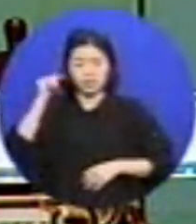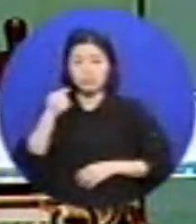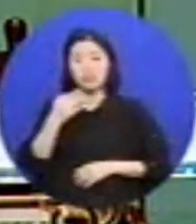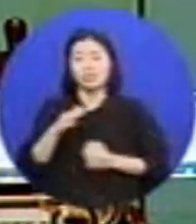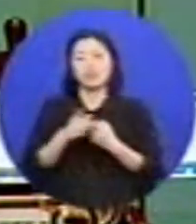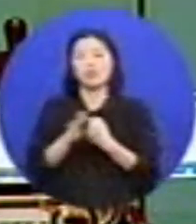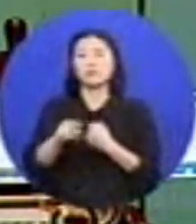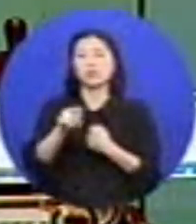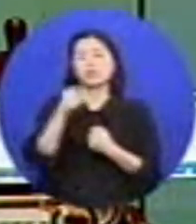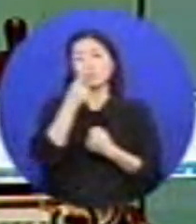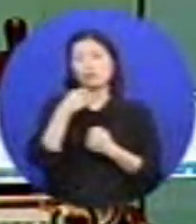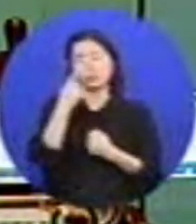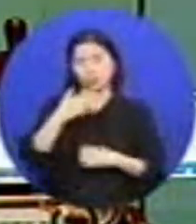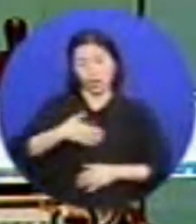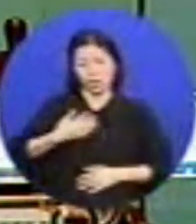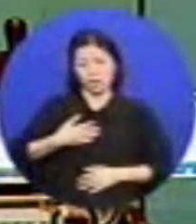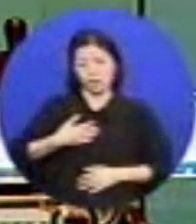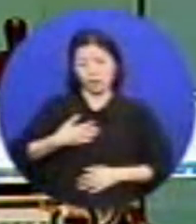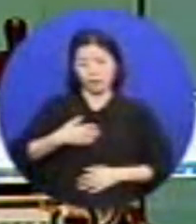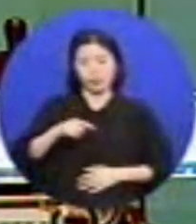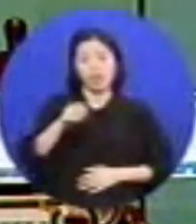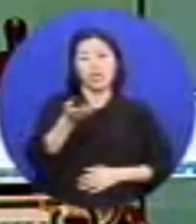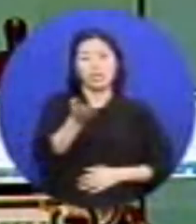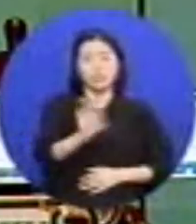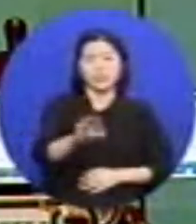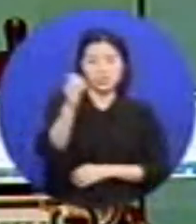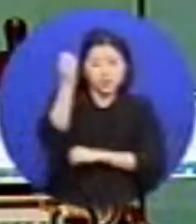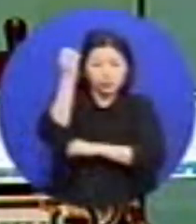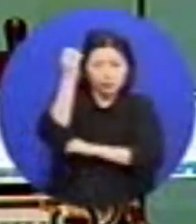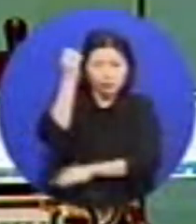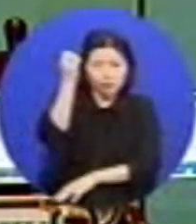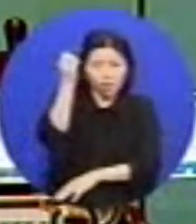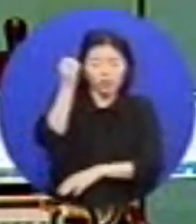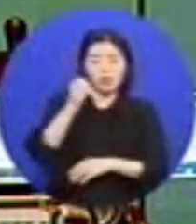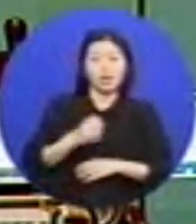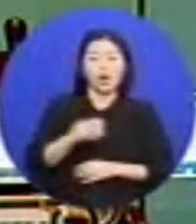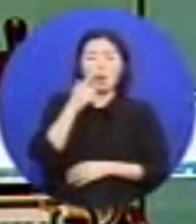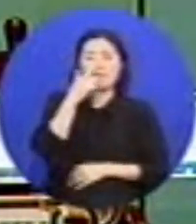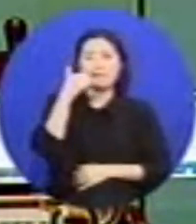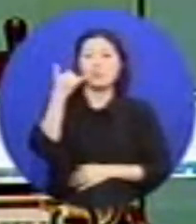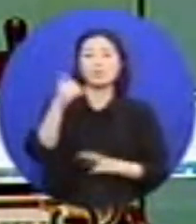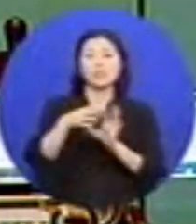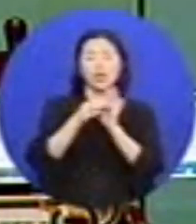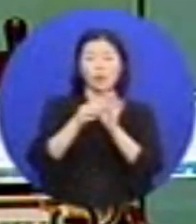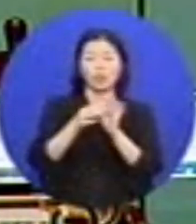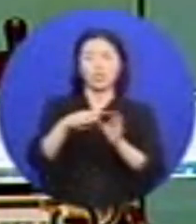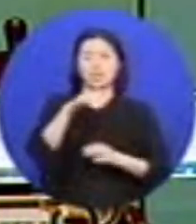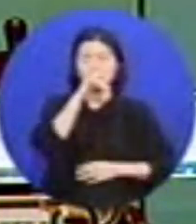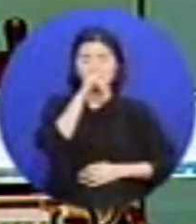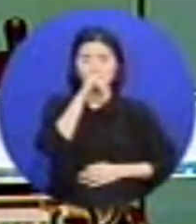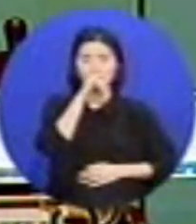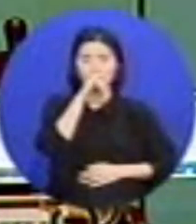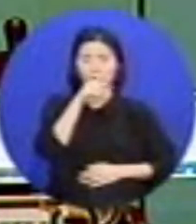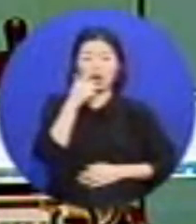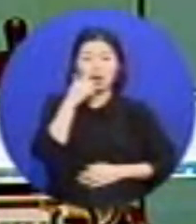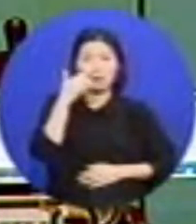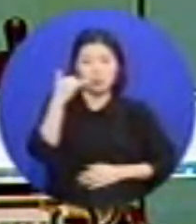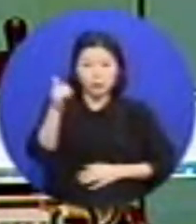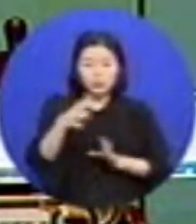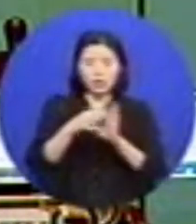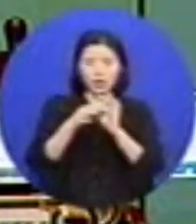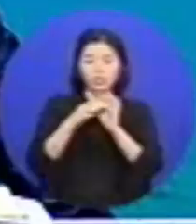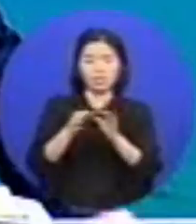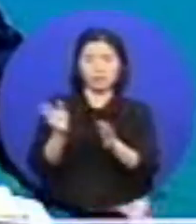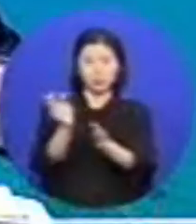알았어요. 근데 그 뿌리가 부모님과의 관계에 있는 거예요. 부모님과의